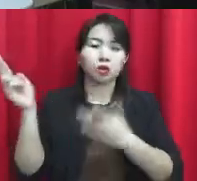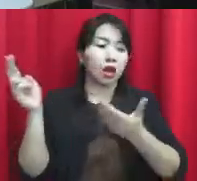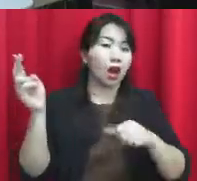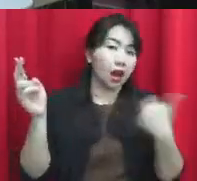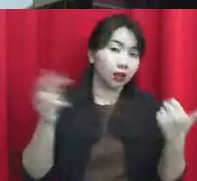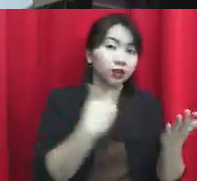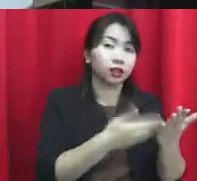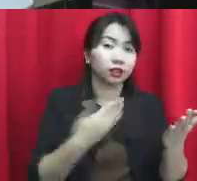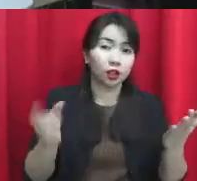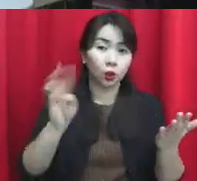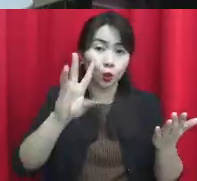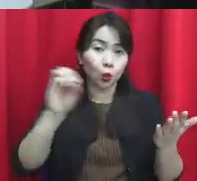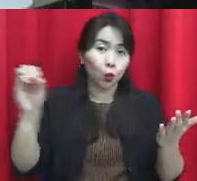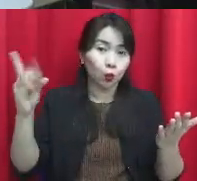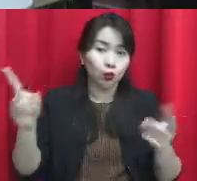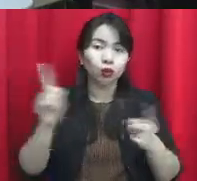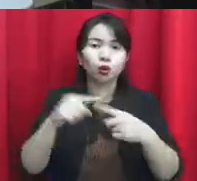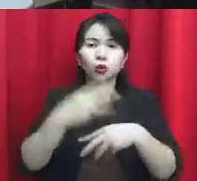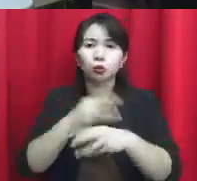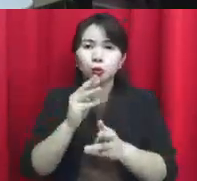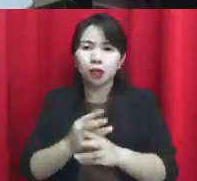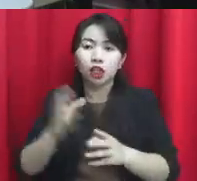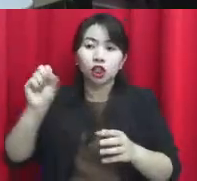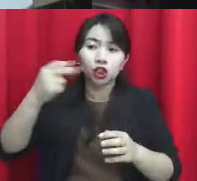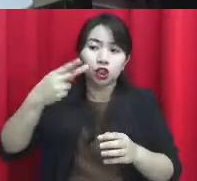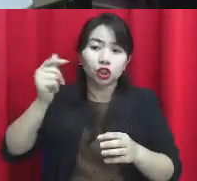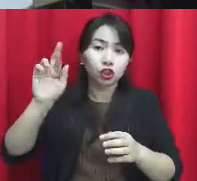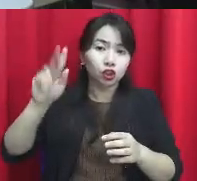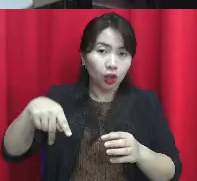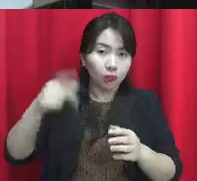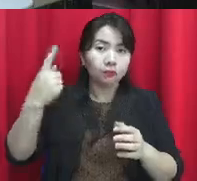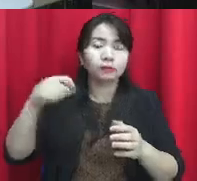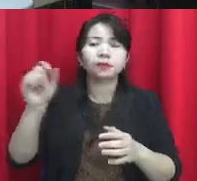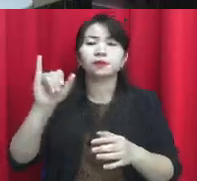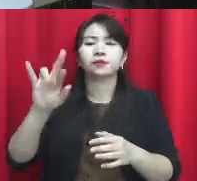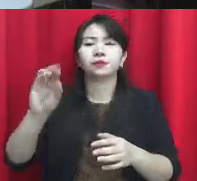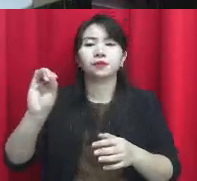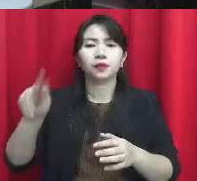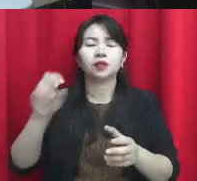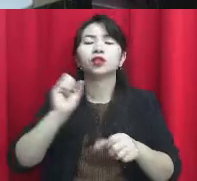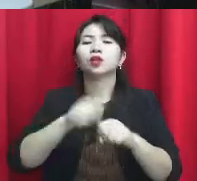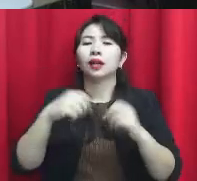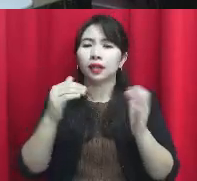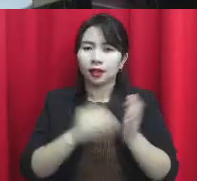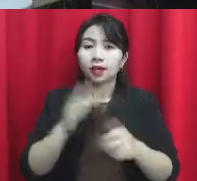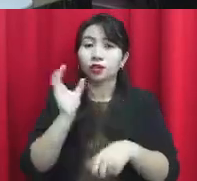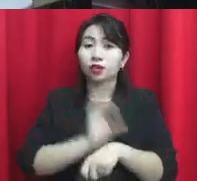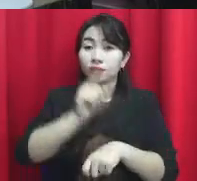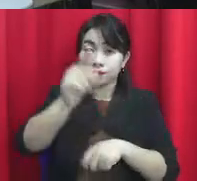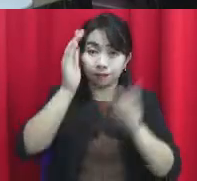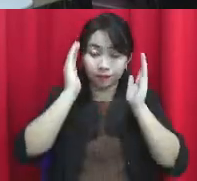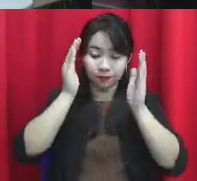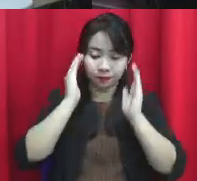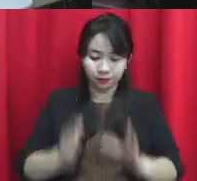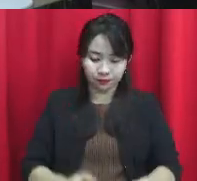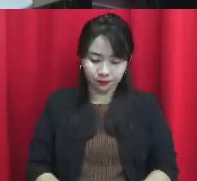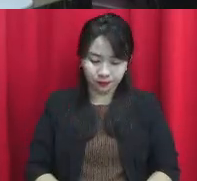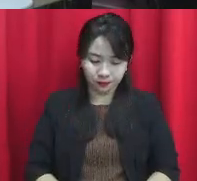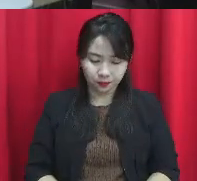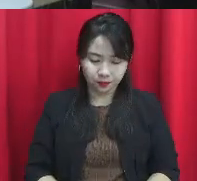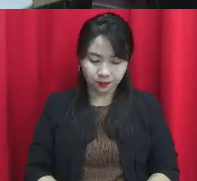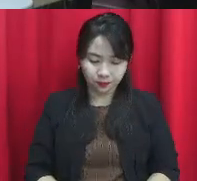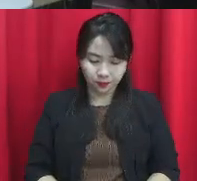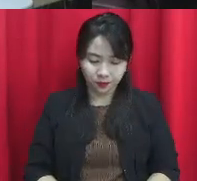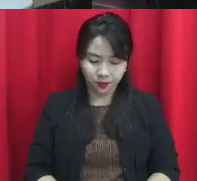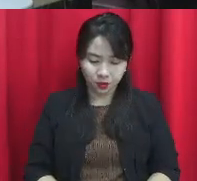iron will just sharpen iron So kaya ngayon I would like to challenge church nakikinig po ngayon church I would like to challenge